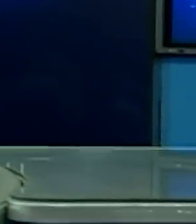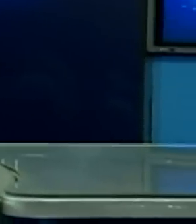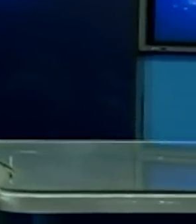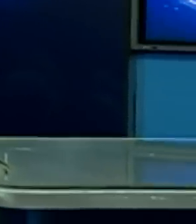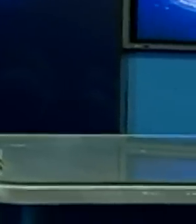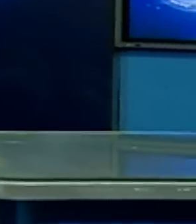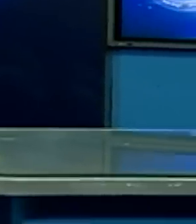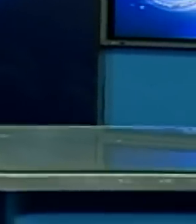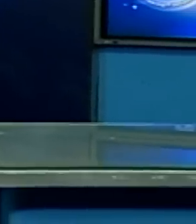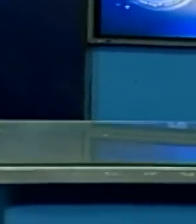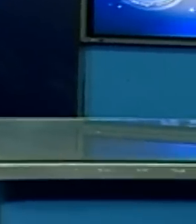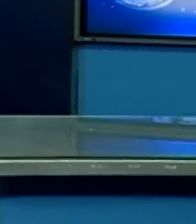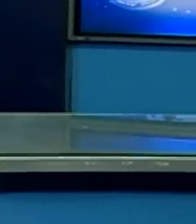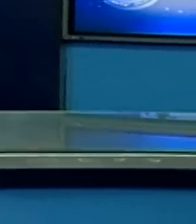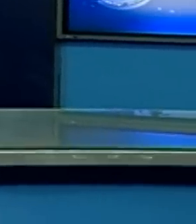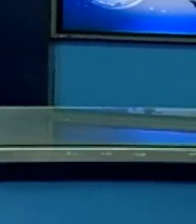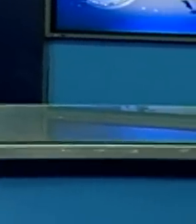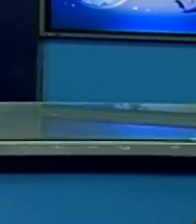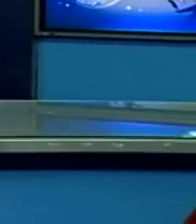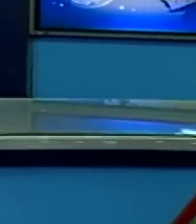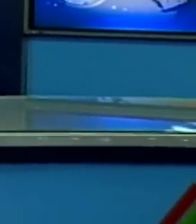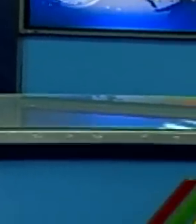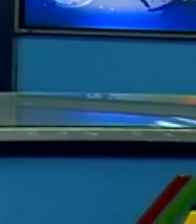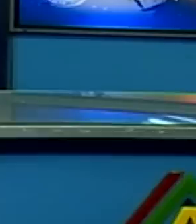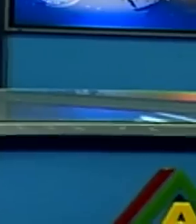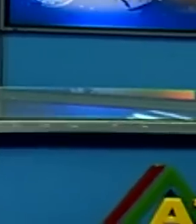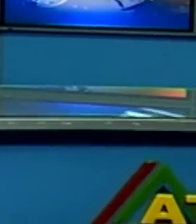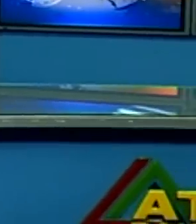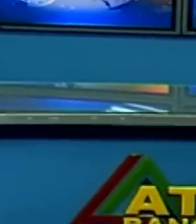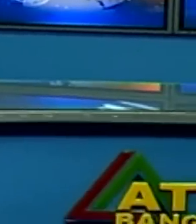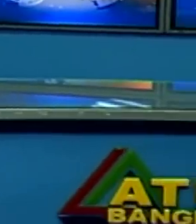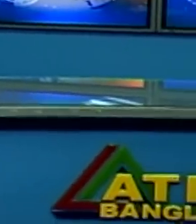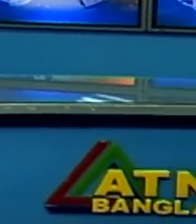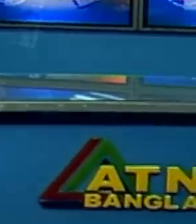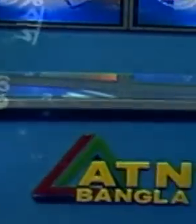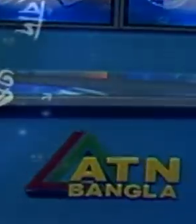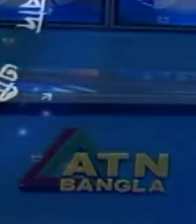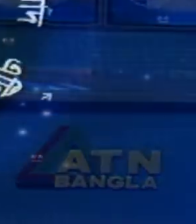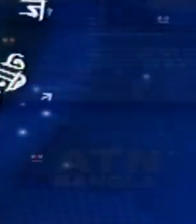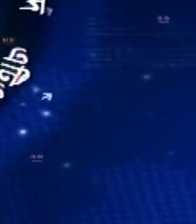এছাড়া এটিএন বাংলা সংবাদ ইউটিউবে দেখতে ব্রাউজ করুন ইউটিউব/ এটিএন বাংলা নিউজ। ধন্যবাদ সবাইকে।